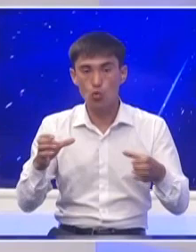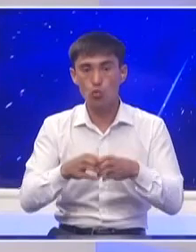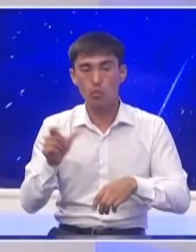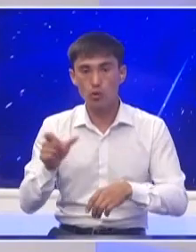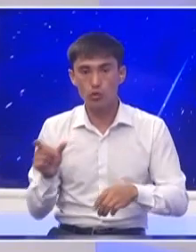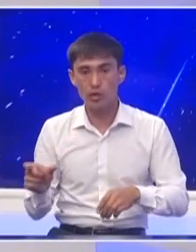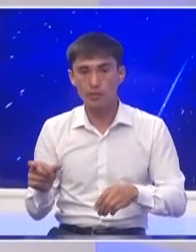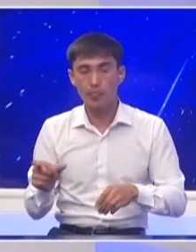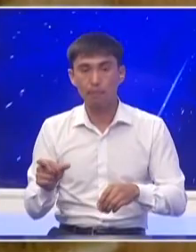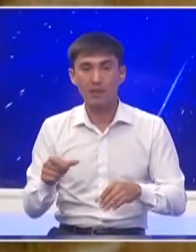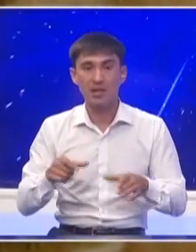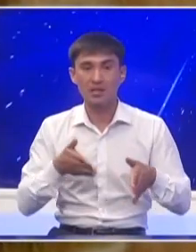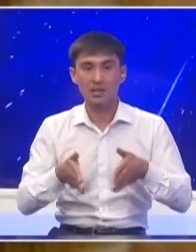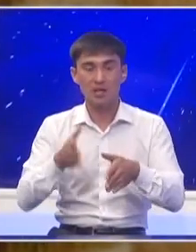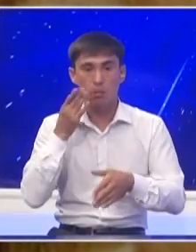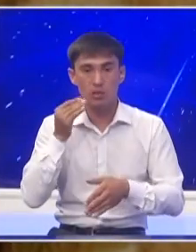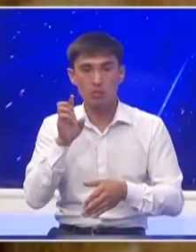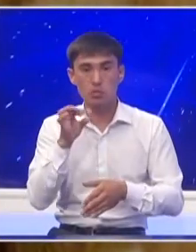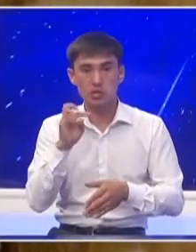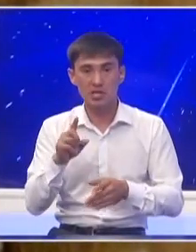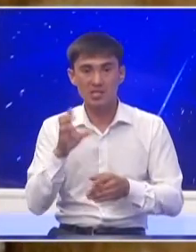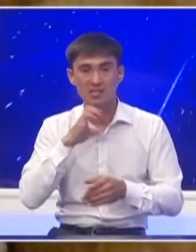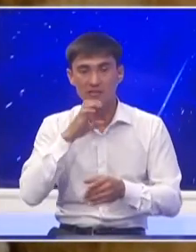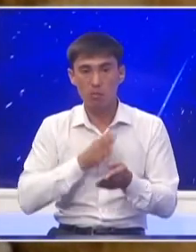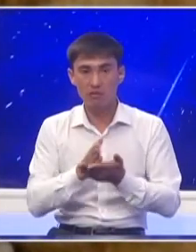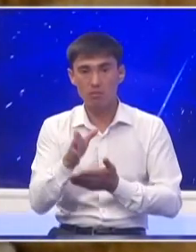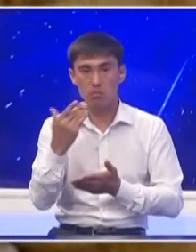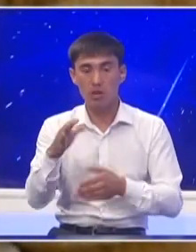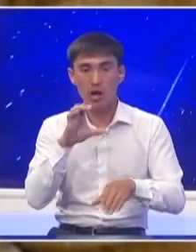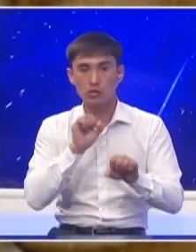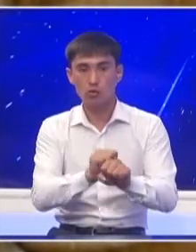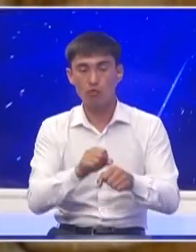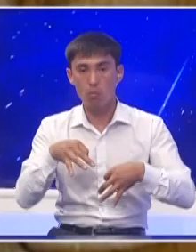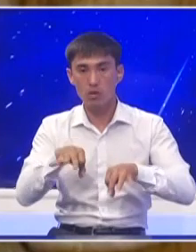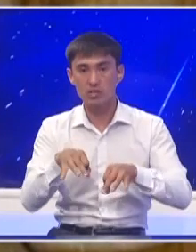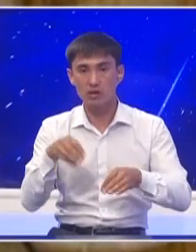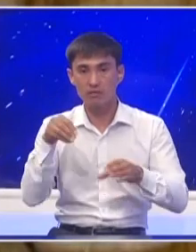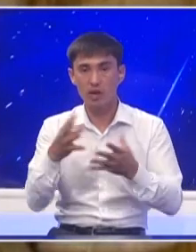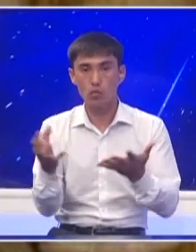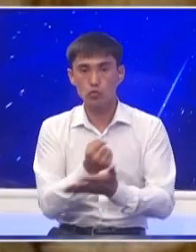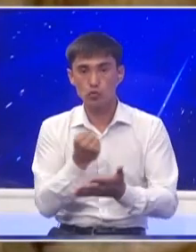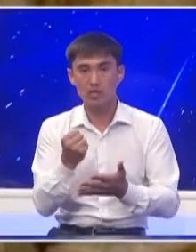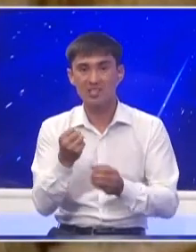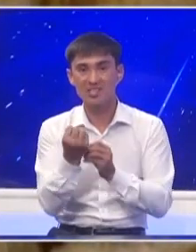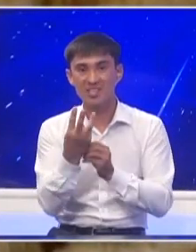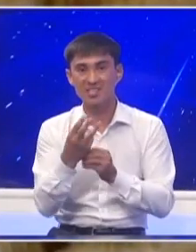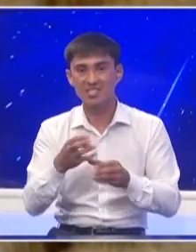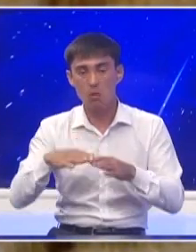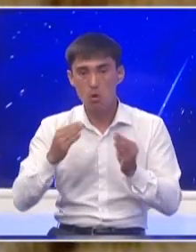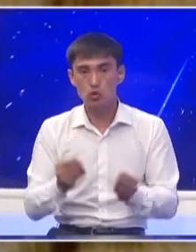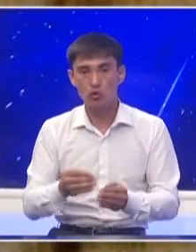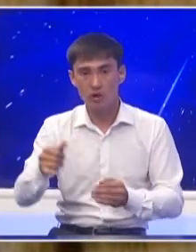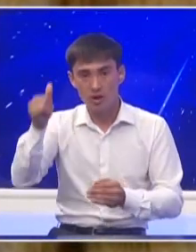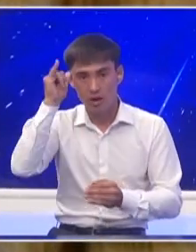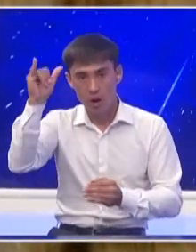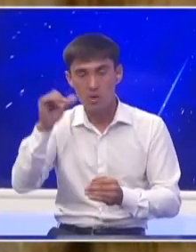группа людей. На трассе Алматы-Бишкек в северном направлении была остановлена автомашина. В ее салоне обнаружено 13 мешков с рогами